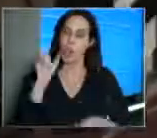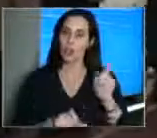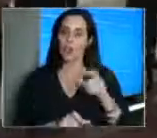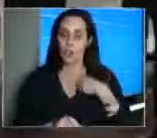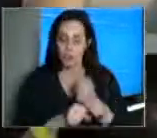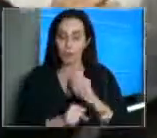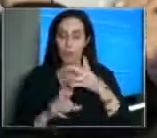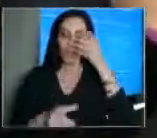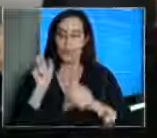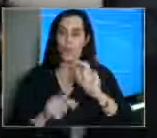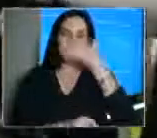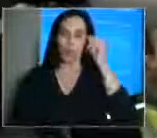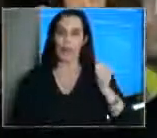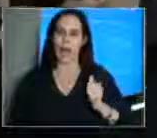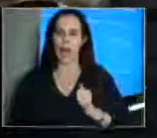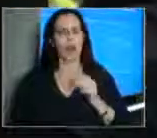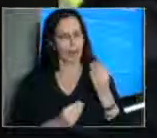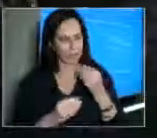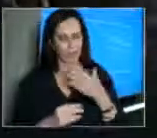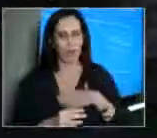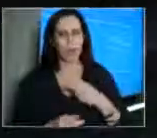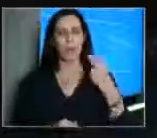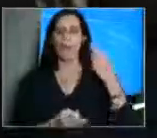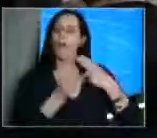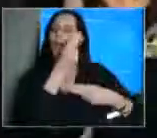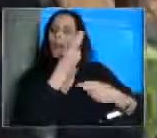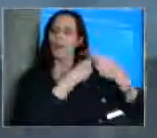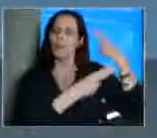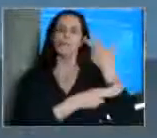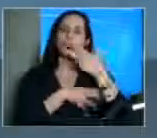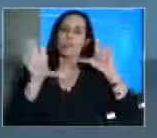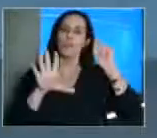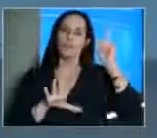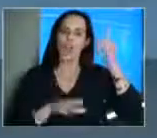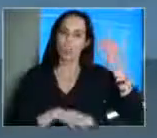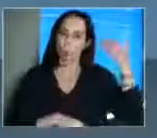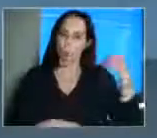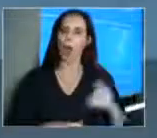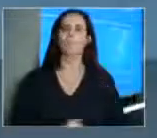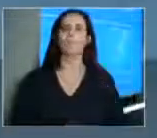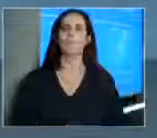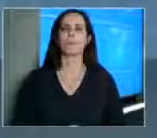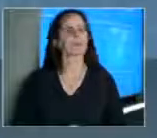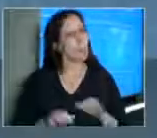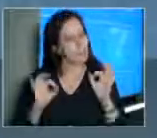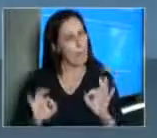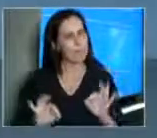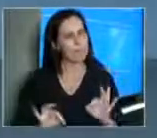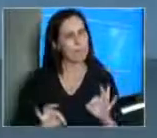ולא לשכוח. אז בואו רגע נחזור 37 שנים לאחור.